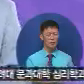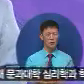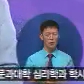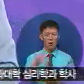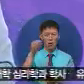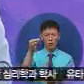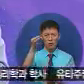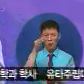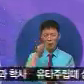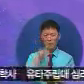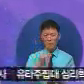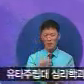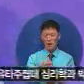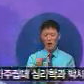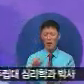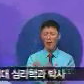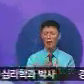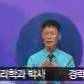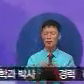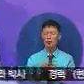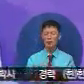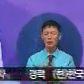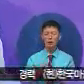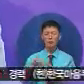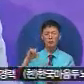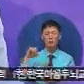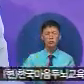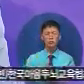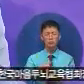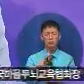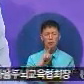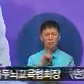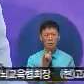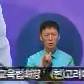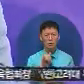돈을 받으면 동기가 떨어진다는 연구가 있어요.